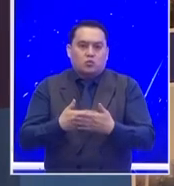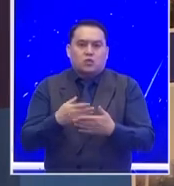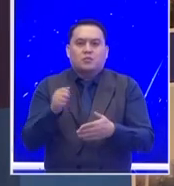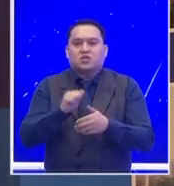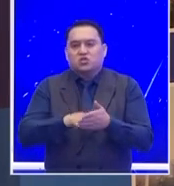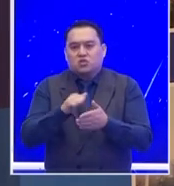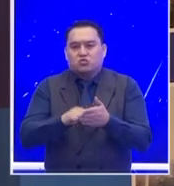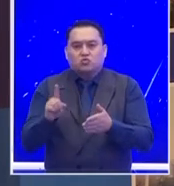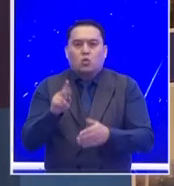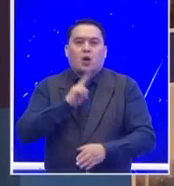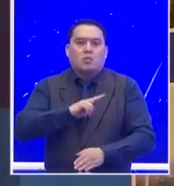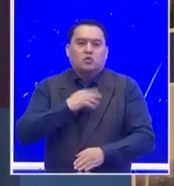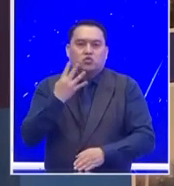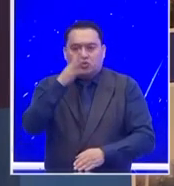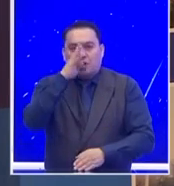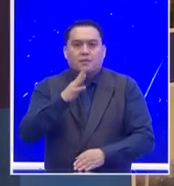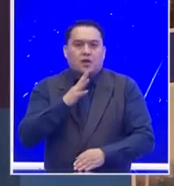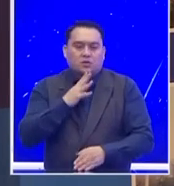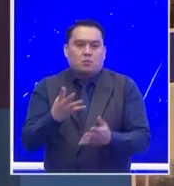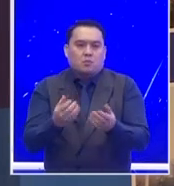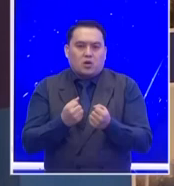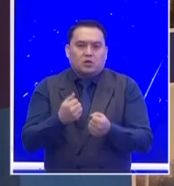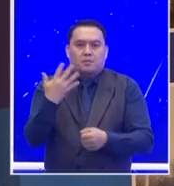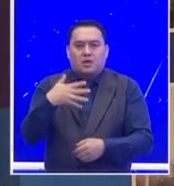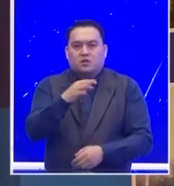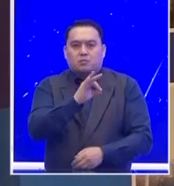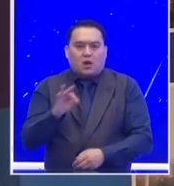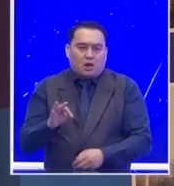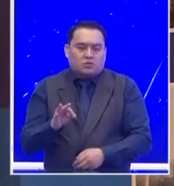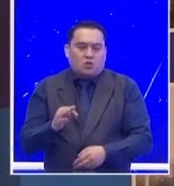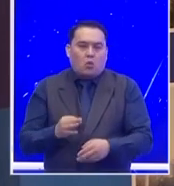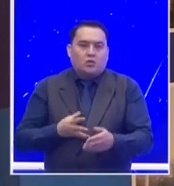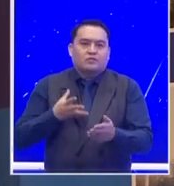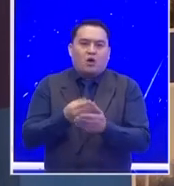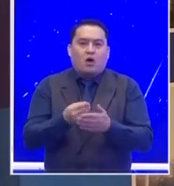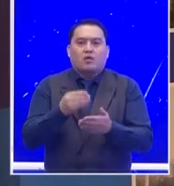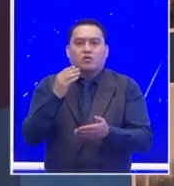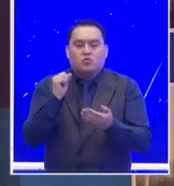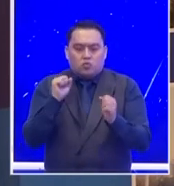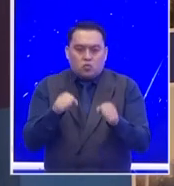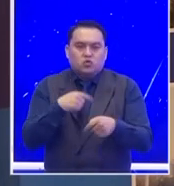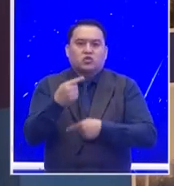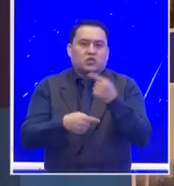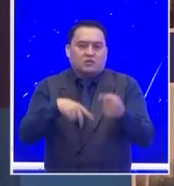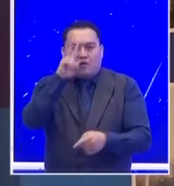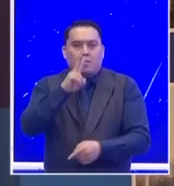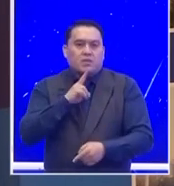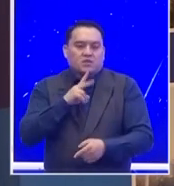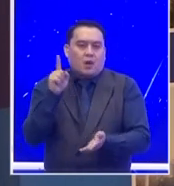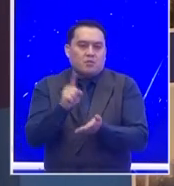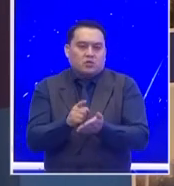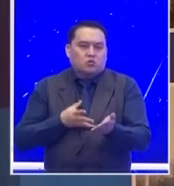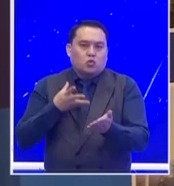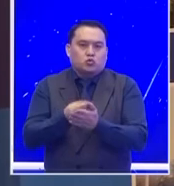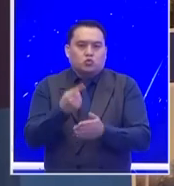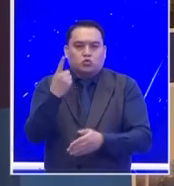Причина в том, что они работали 4 месяца и получали 50-процентную ставку, а фактически уже через 2 месяца им должны были